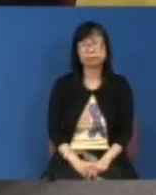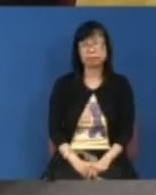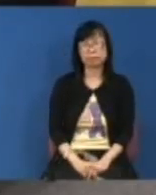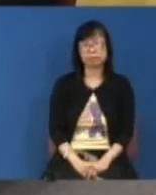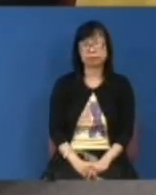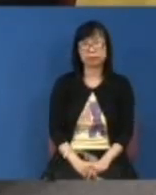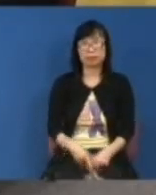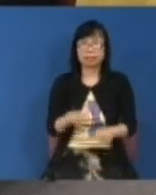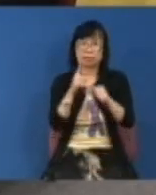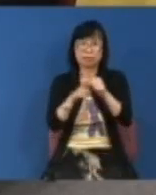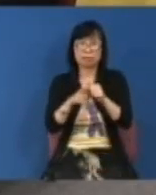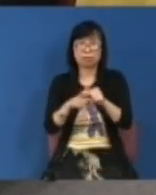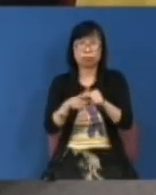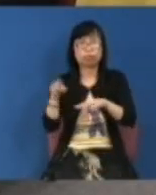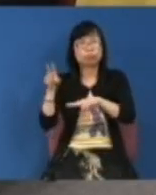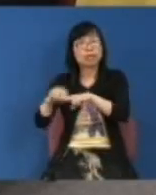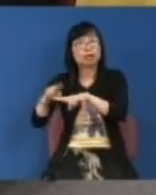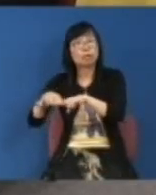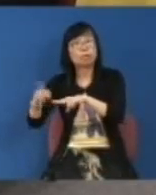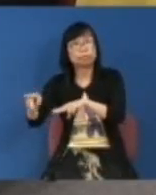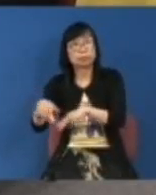現在中共是當年的蘇聯嗎？